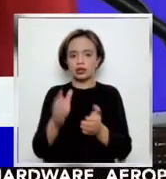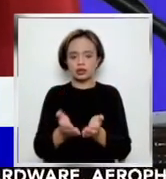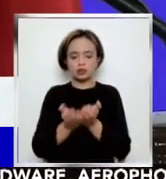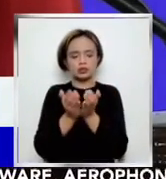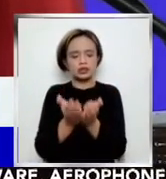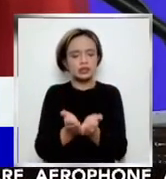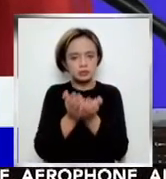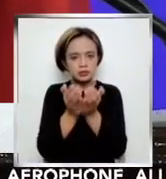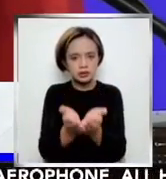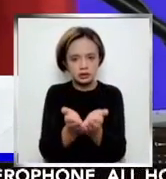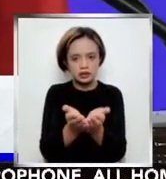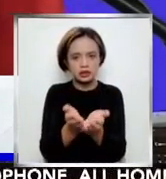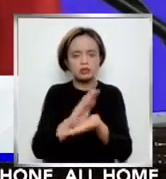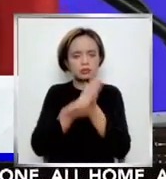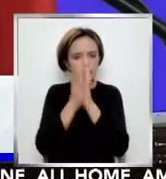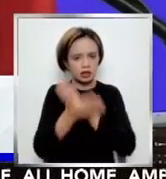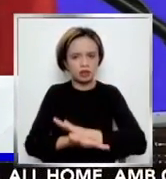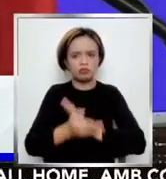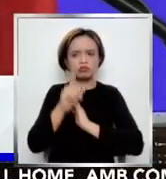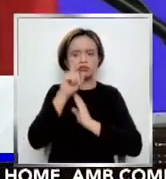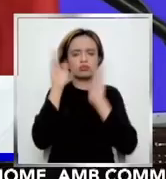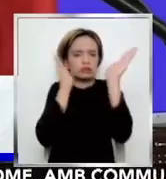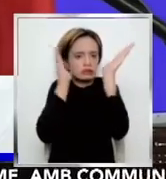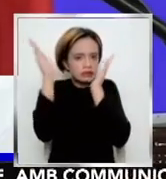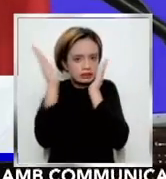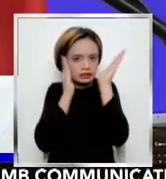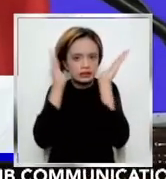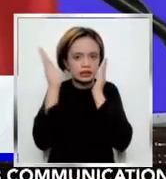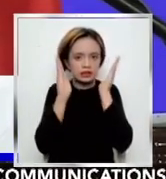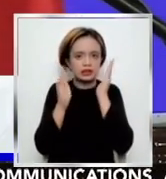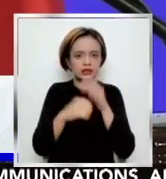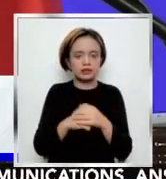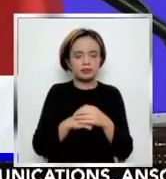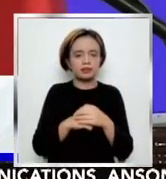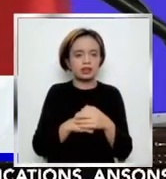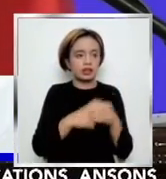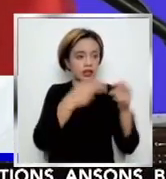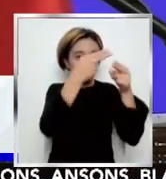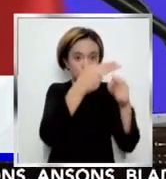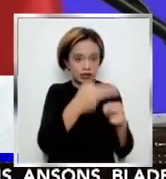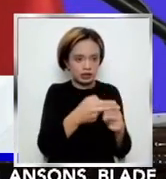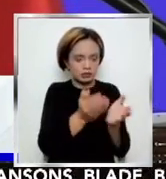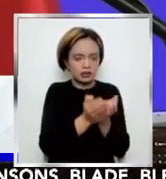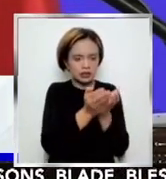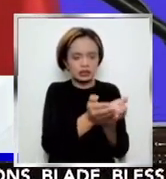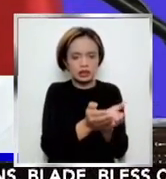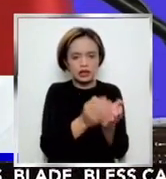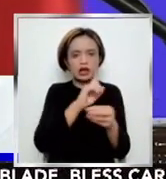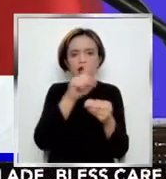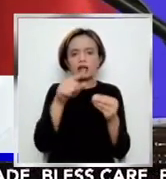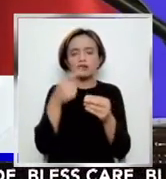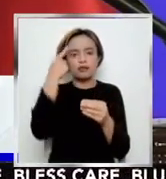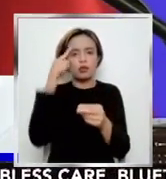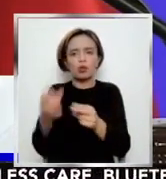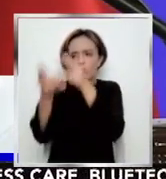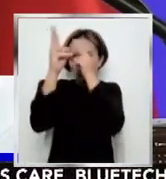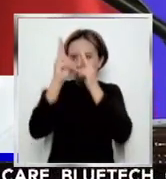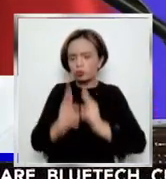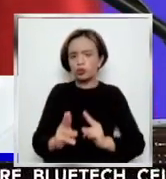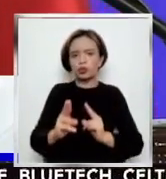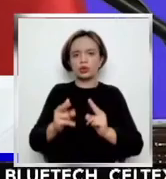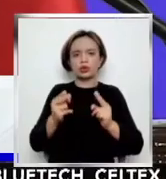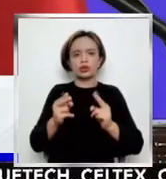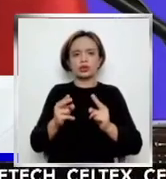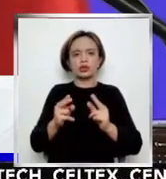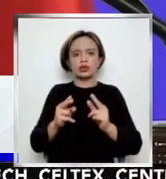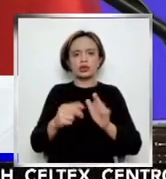active service and naming them in honor of the heroism exhibited by Private